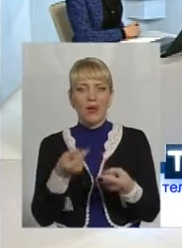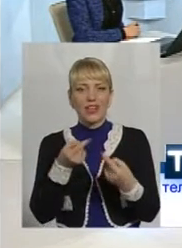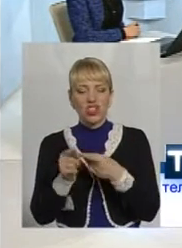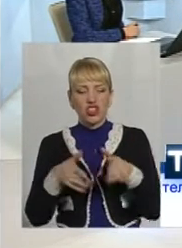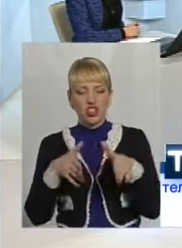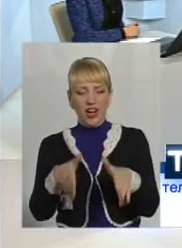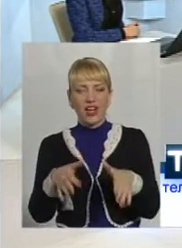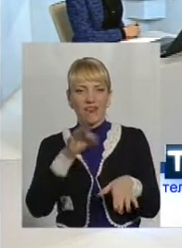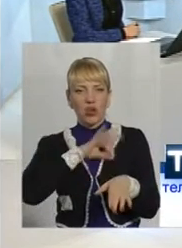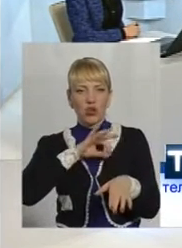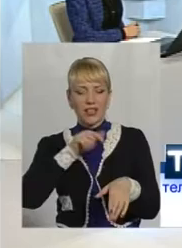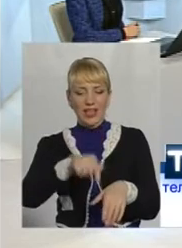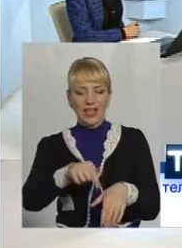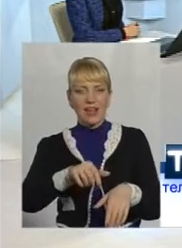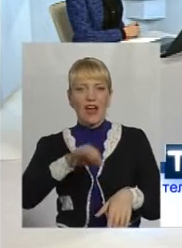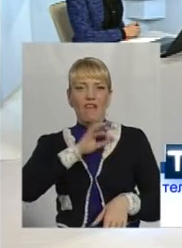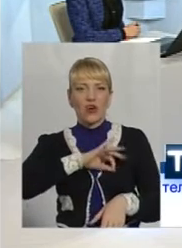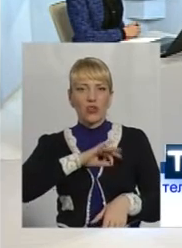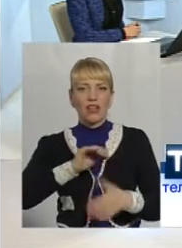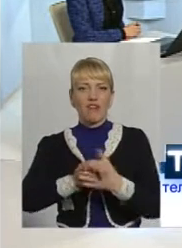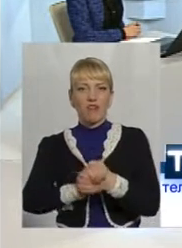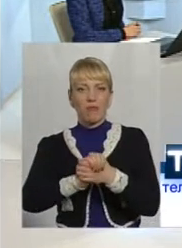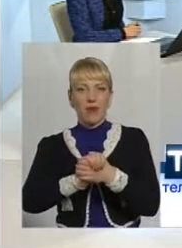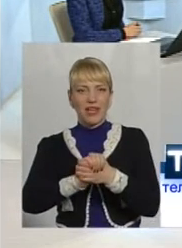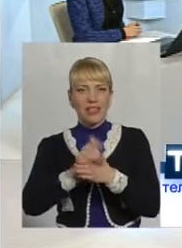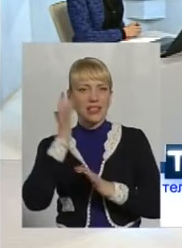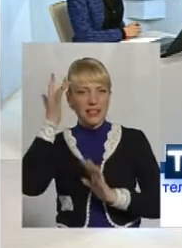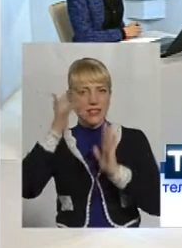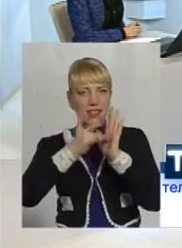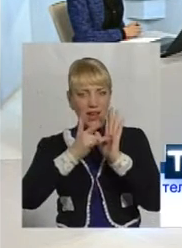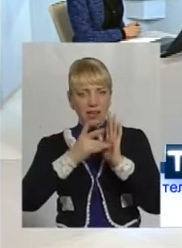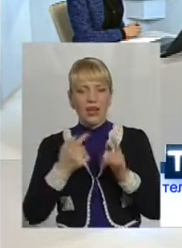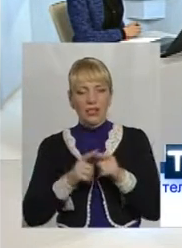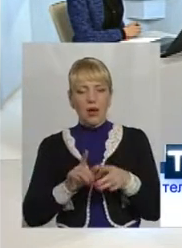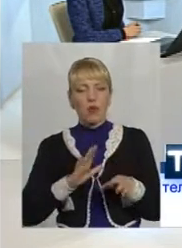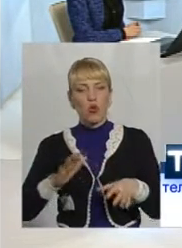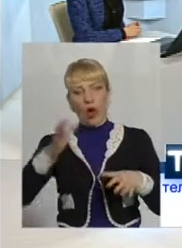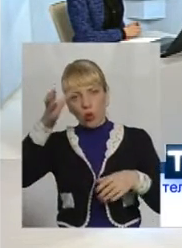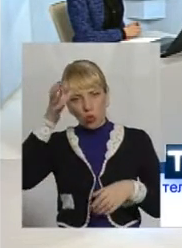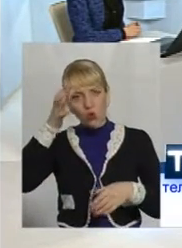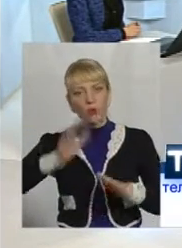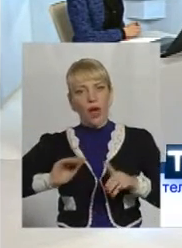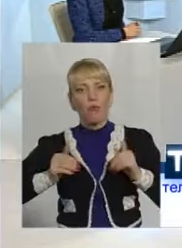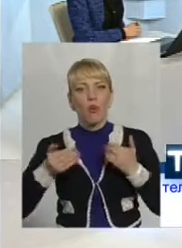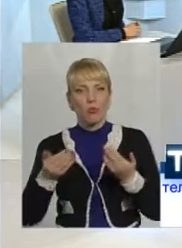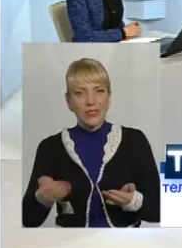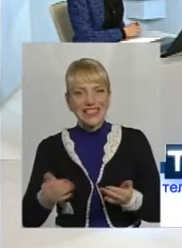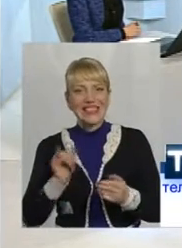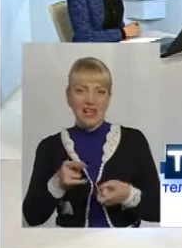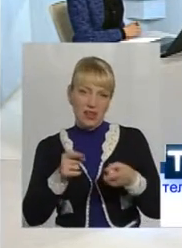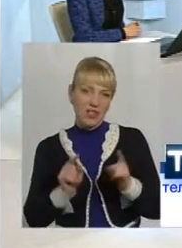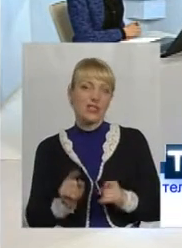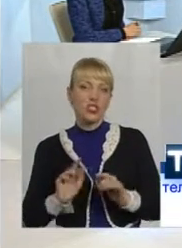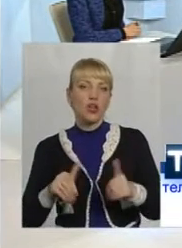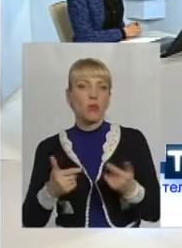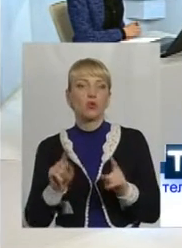шляхи їх використання у мирних цілях. І це була абсолютно розумна пропозиція і реалістична